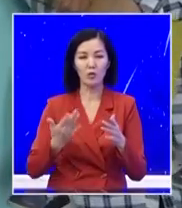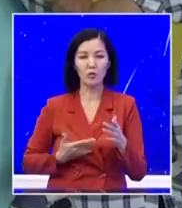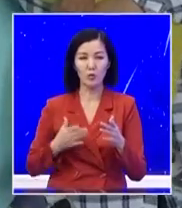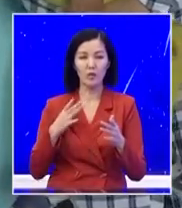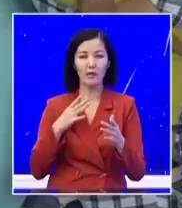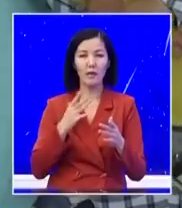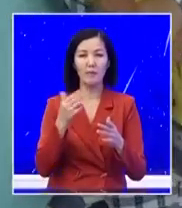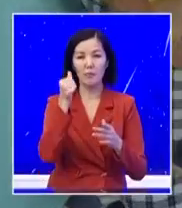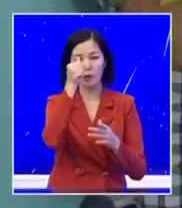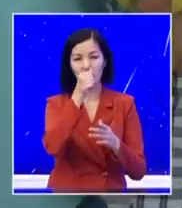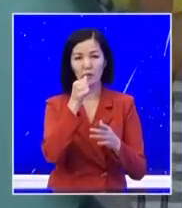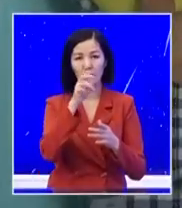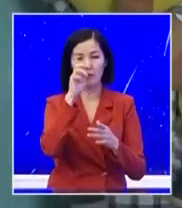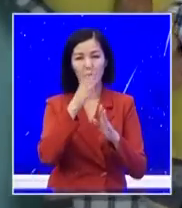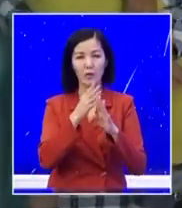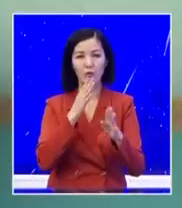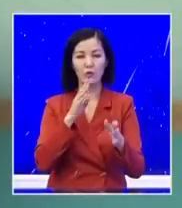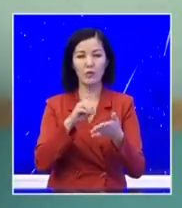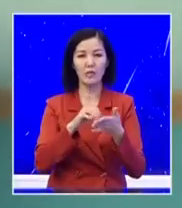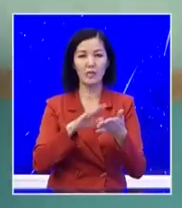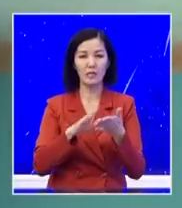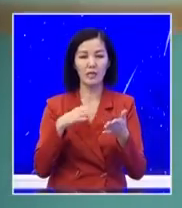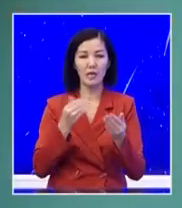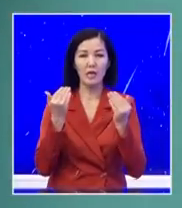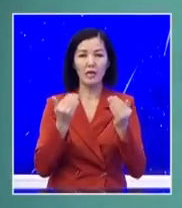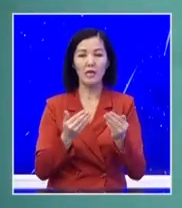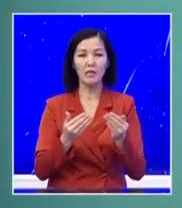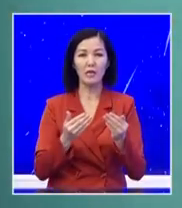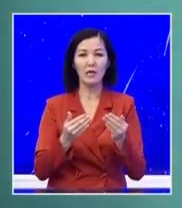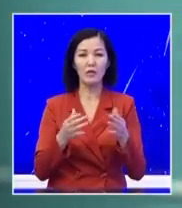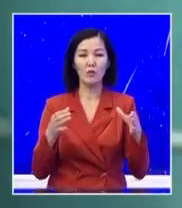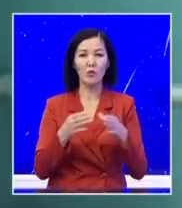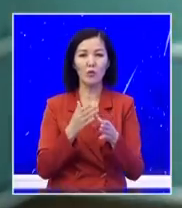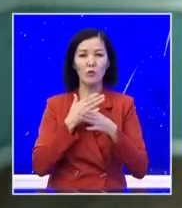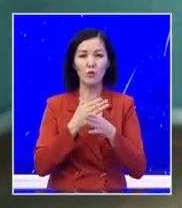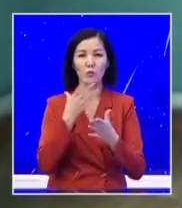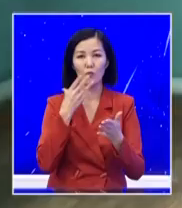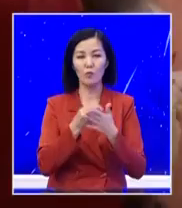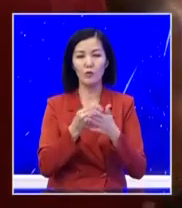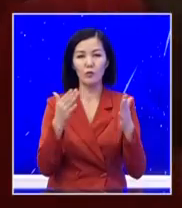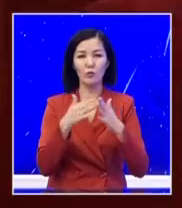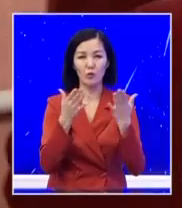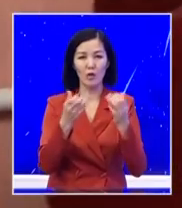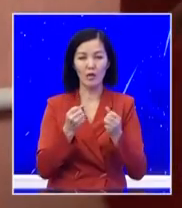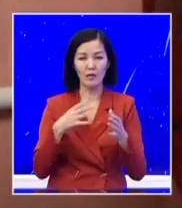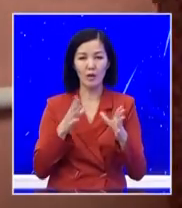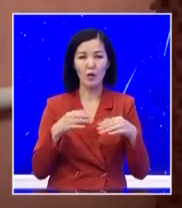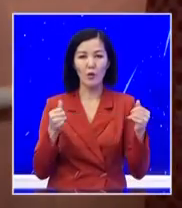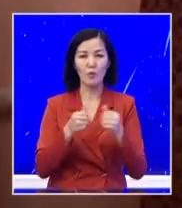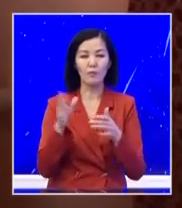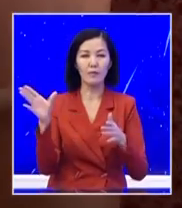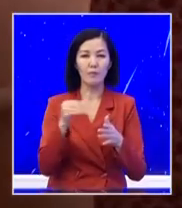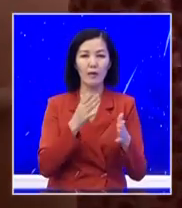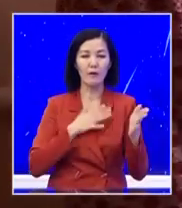бері мемлекеттік үй кезегінде тұр. Енді қор көмегімен жекеменшік үйге қол жеткізді. Отбасы тегіс